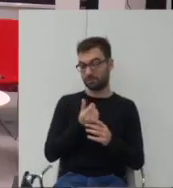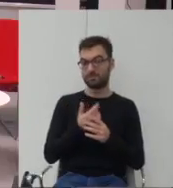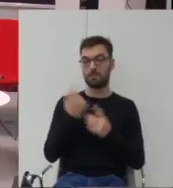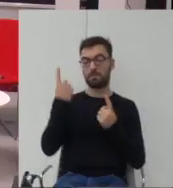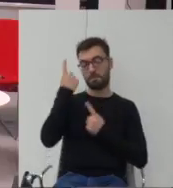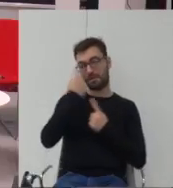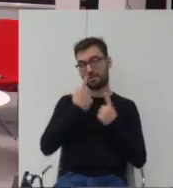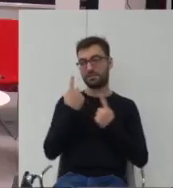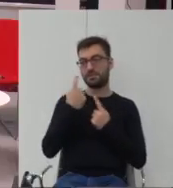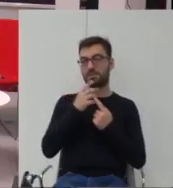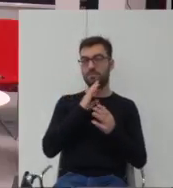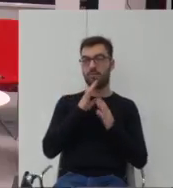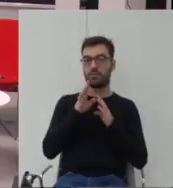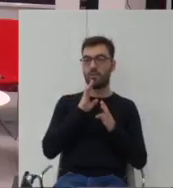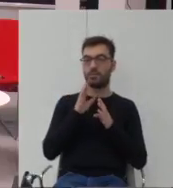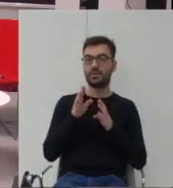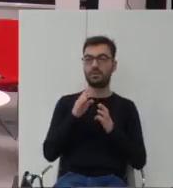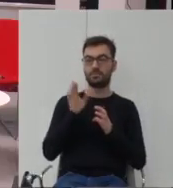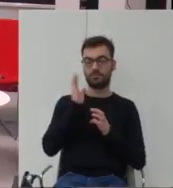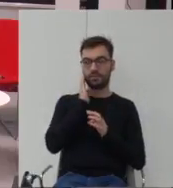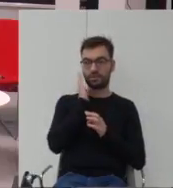Myślę też, że tego typu